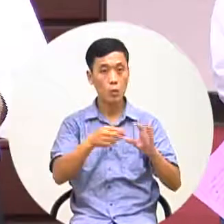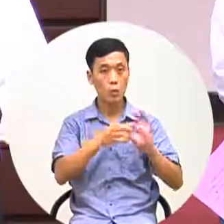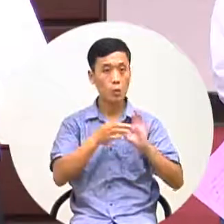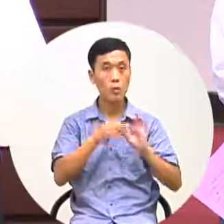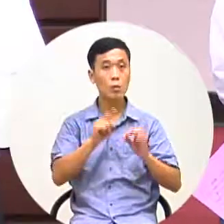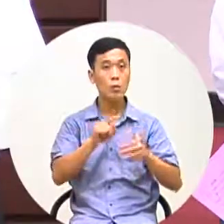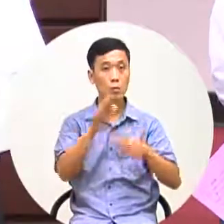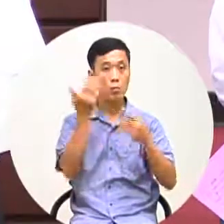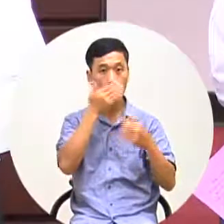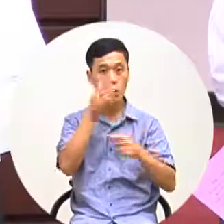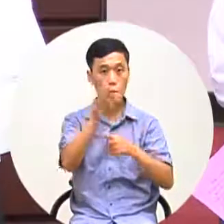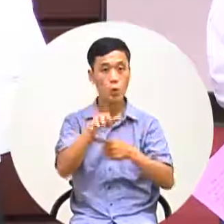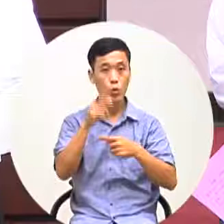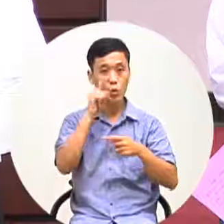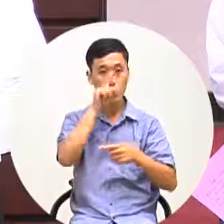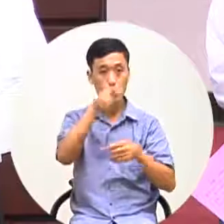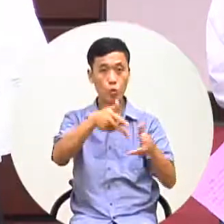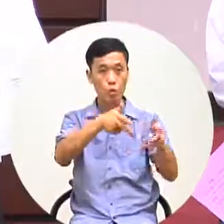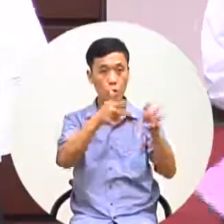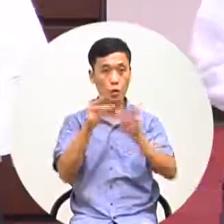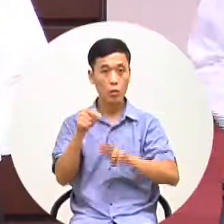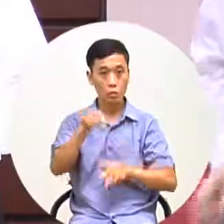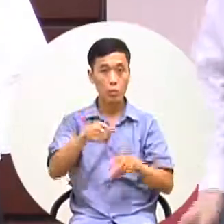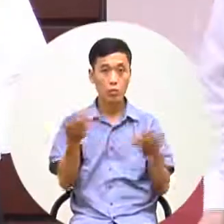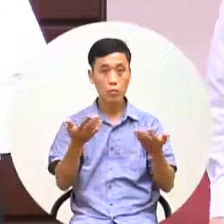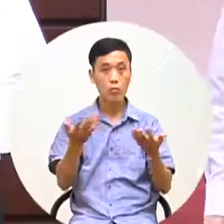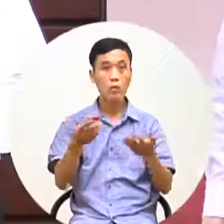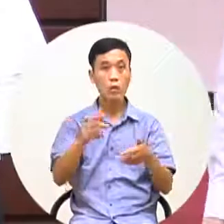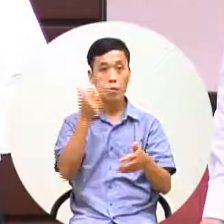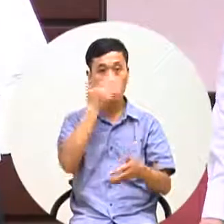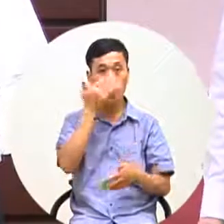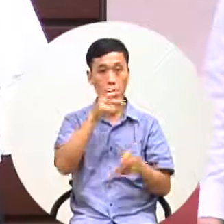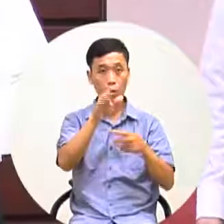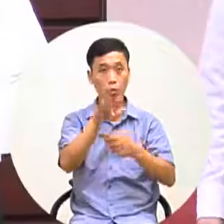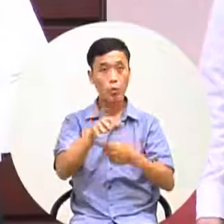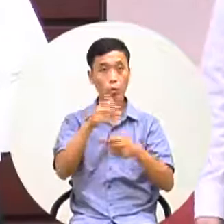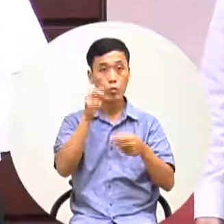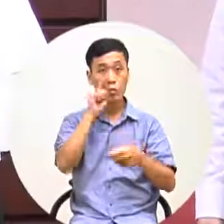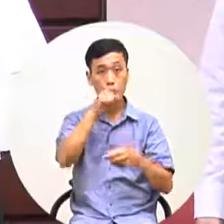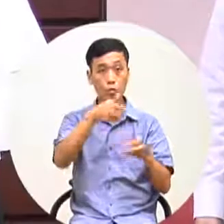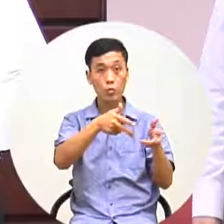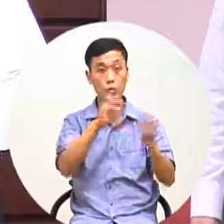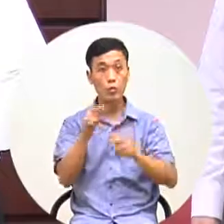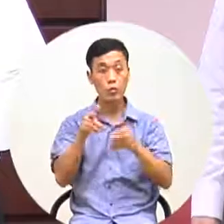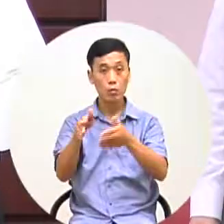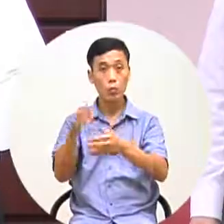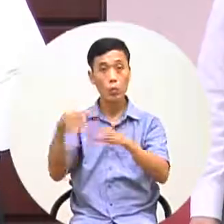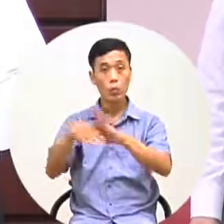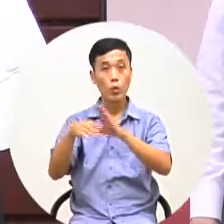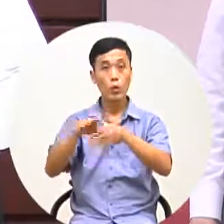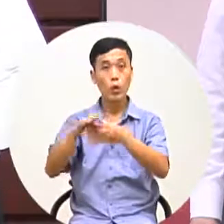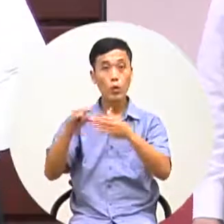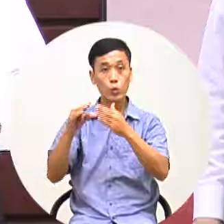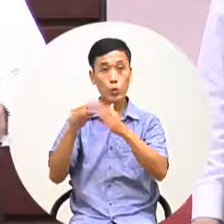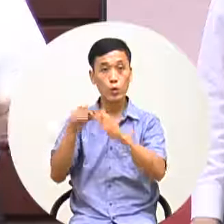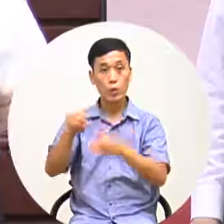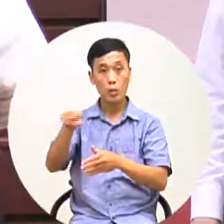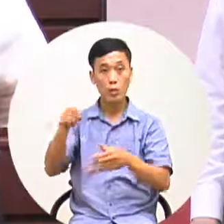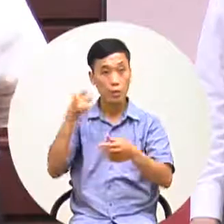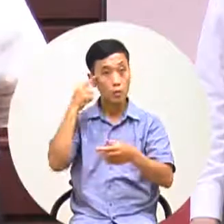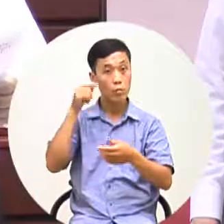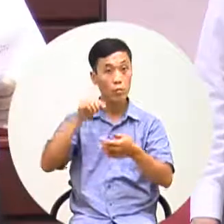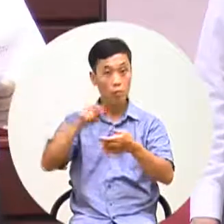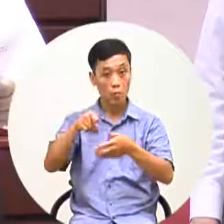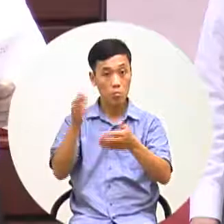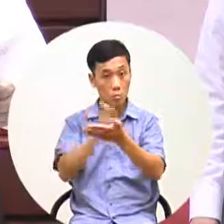分。那美浓旧桥在我们文化局的部分就把它定位为是一个历史的建筑。那文化局